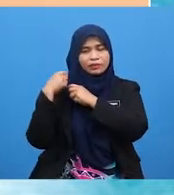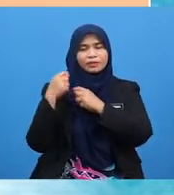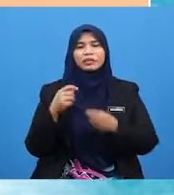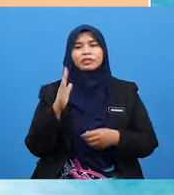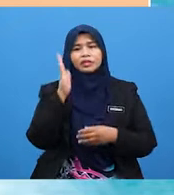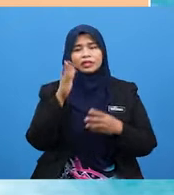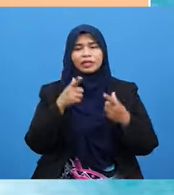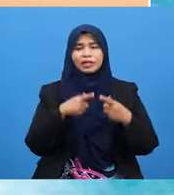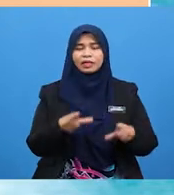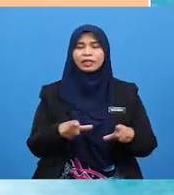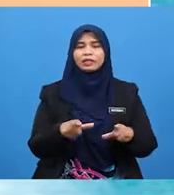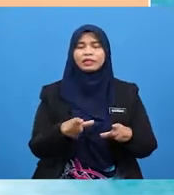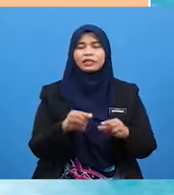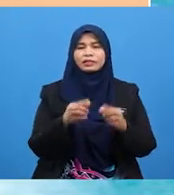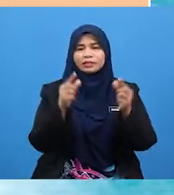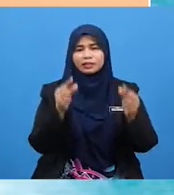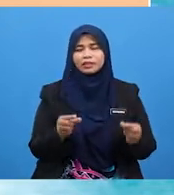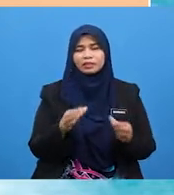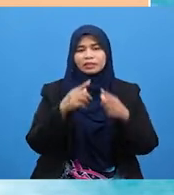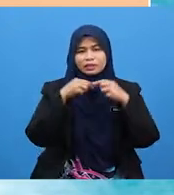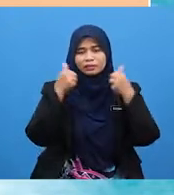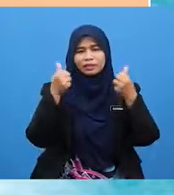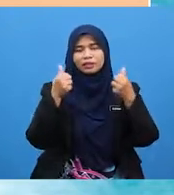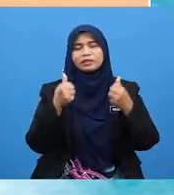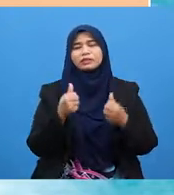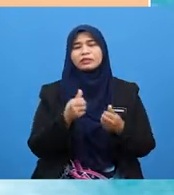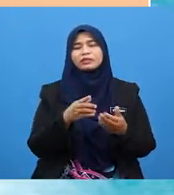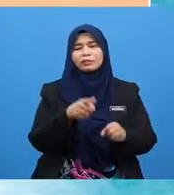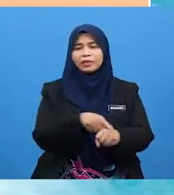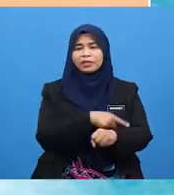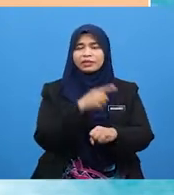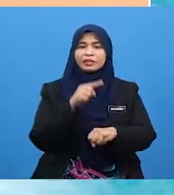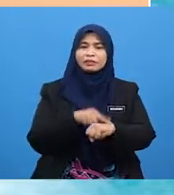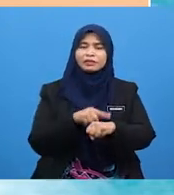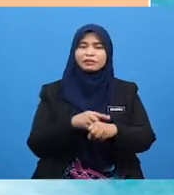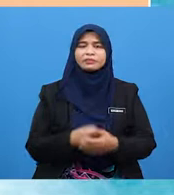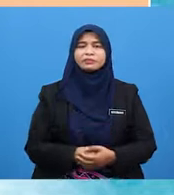akan melahirkan generasi cemerlang sepanjang zaman.